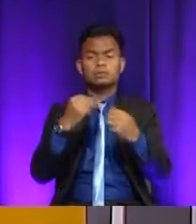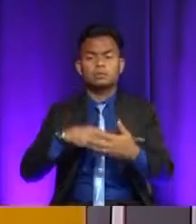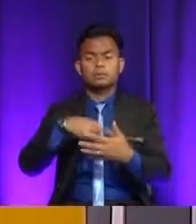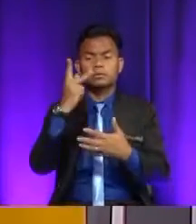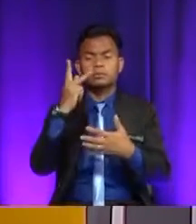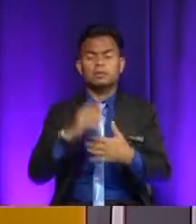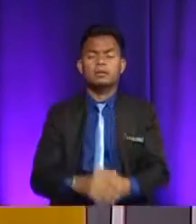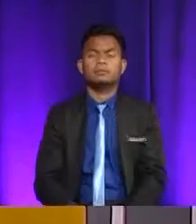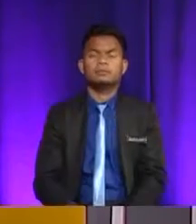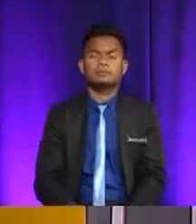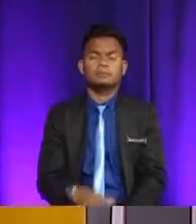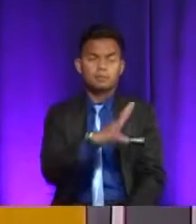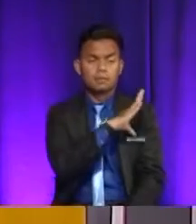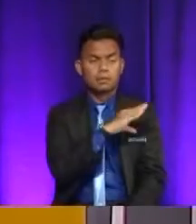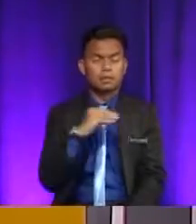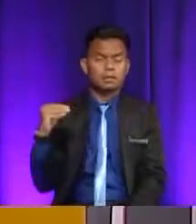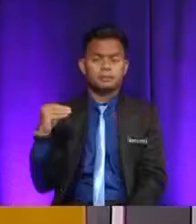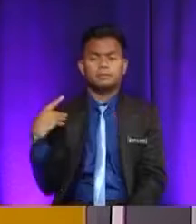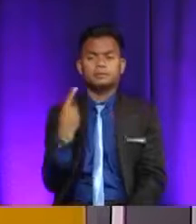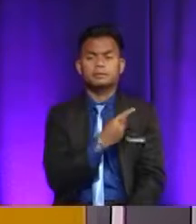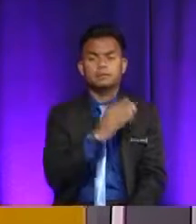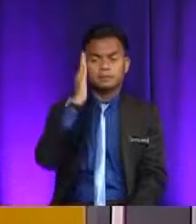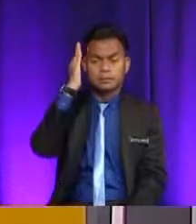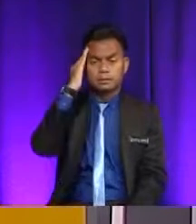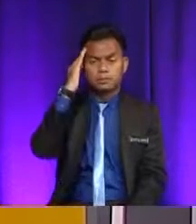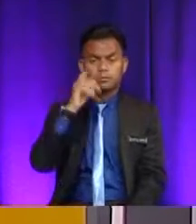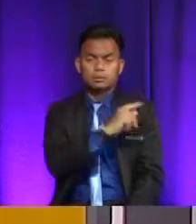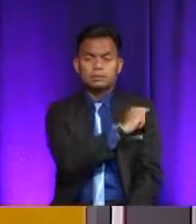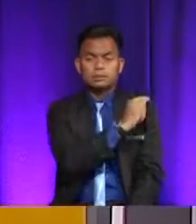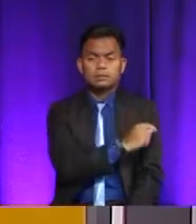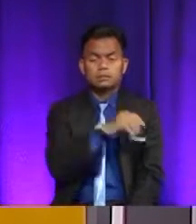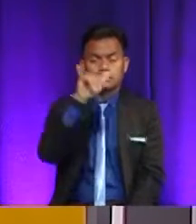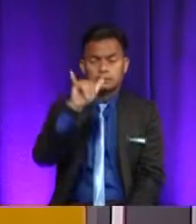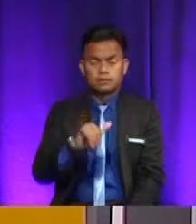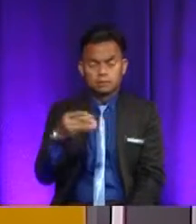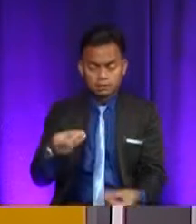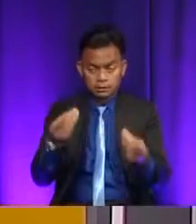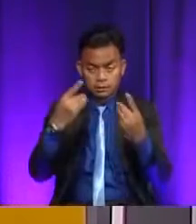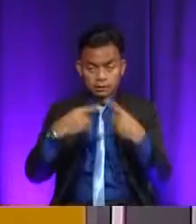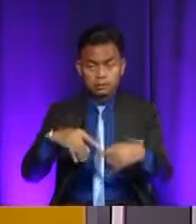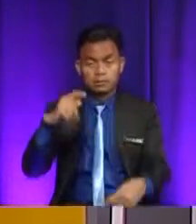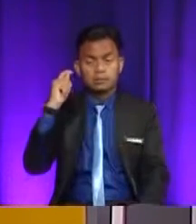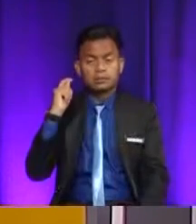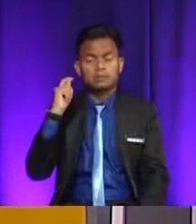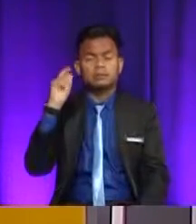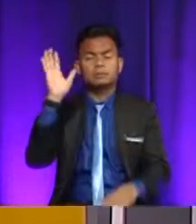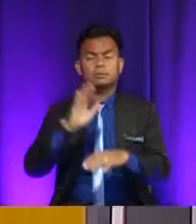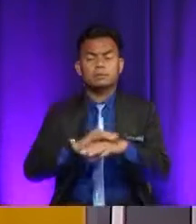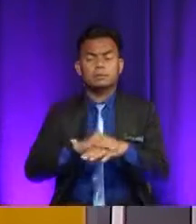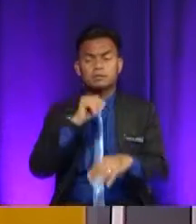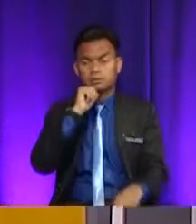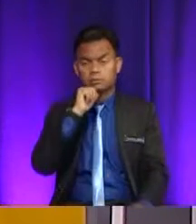logam tersebut dan kita tahu tenaga yang datang tadi banyak bukan bukan